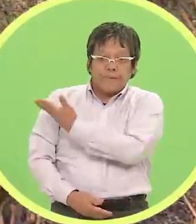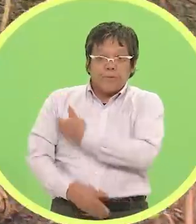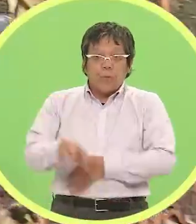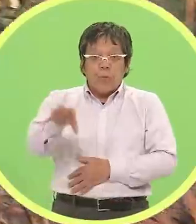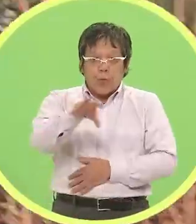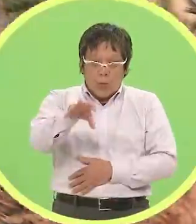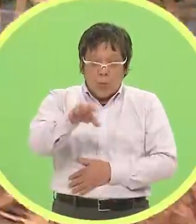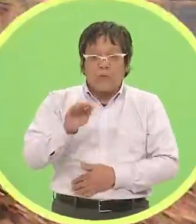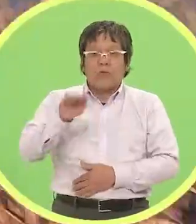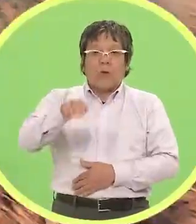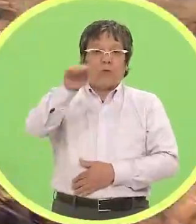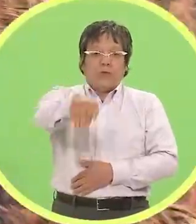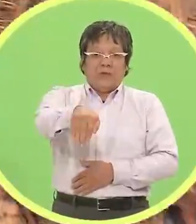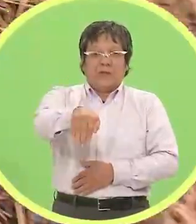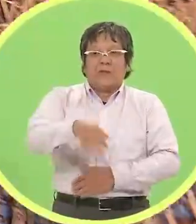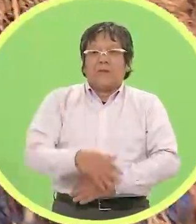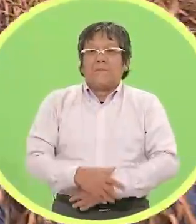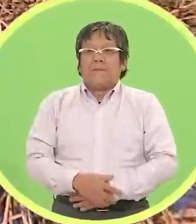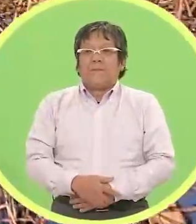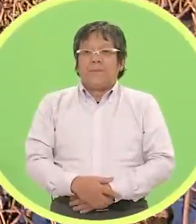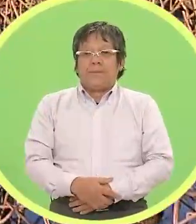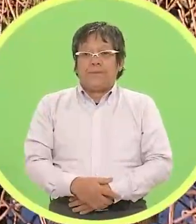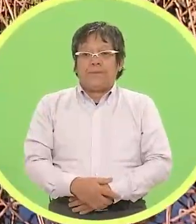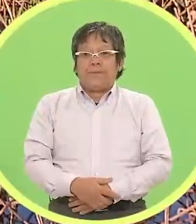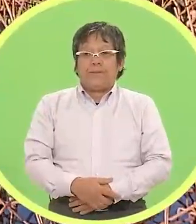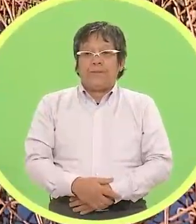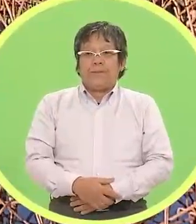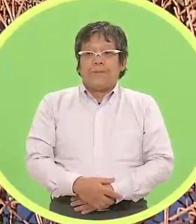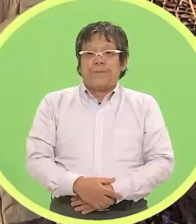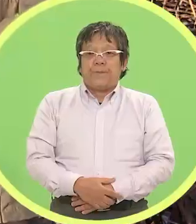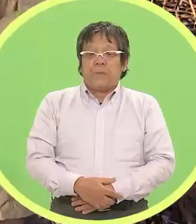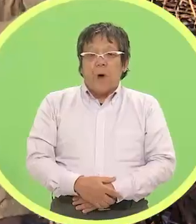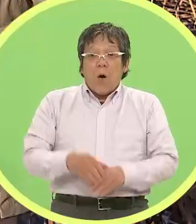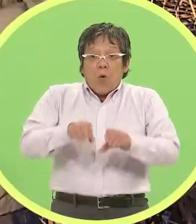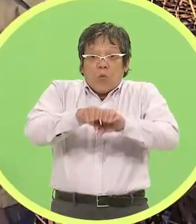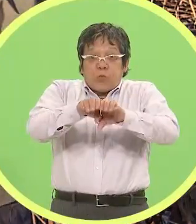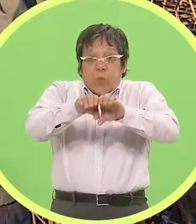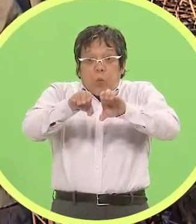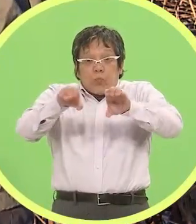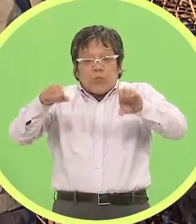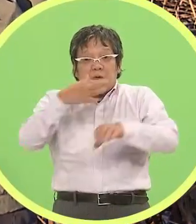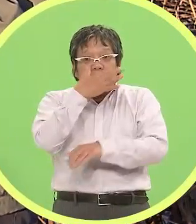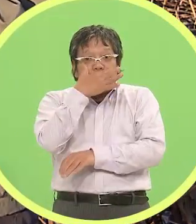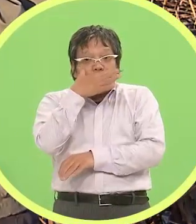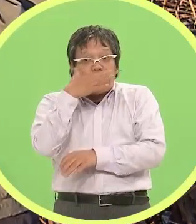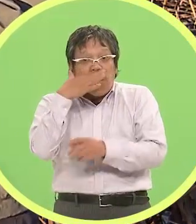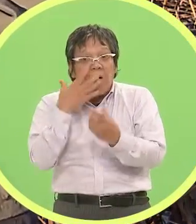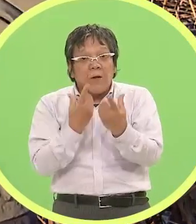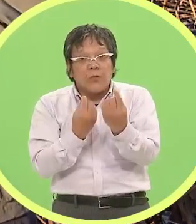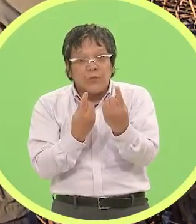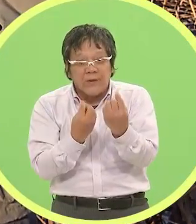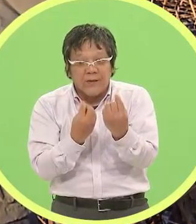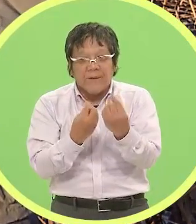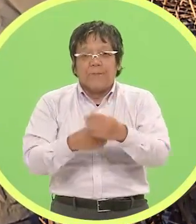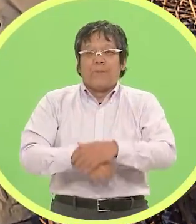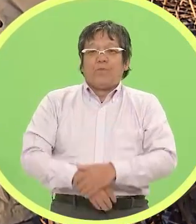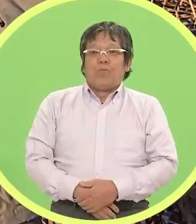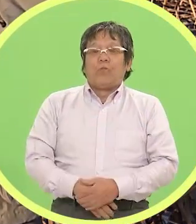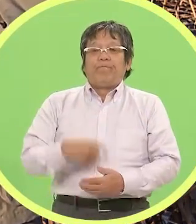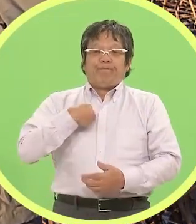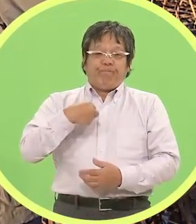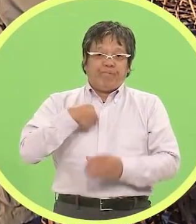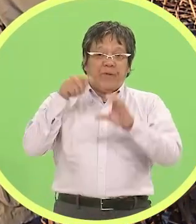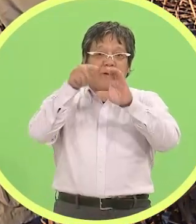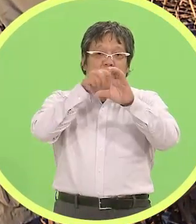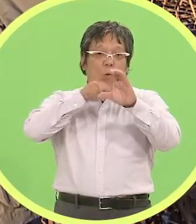2人がやってきたのは岩国市の農園。 いやー、太くて立派ですね。 はい、うちでは岩